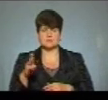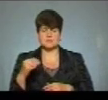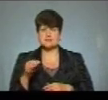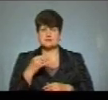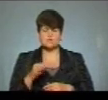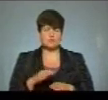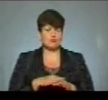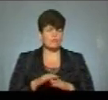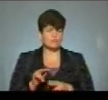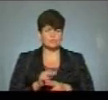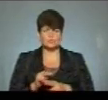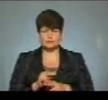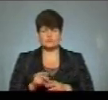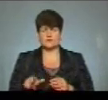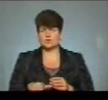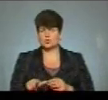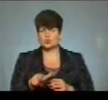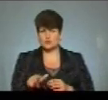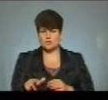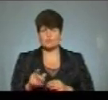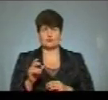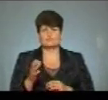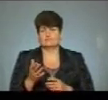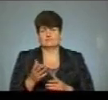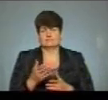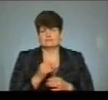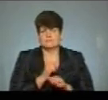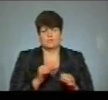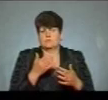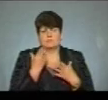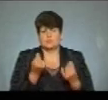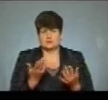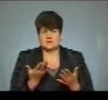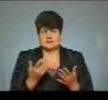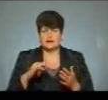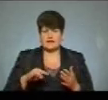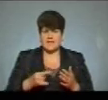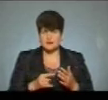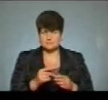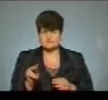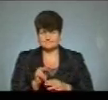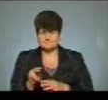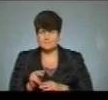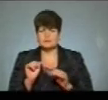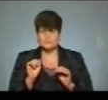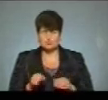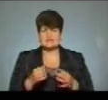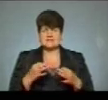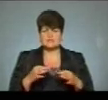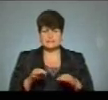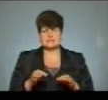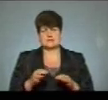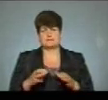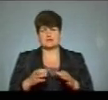відремонтувати дорогу від Смиківців до Гримайлова поки що не можуть, бо на це немає грошей. Латати ями почнуть, як тільки звільниться бригада, яка ремонтує дорогу